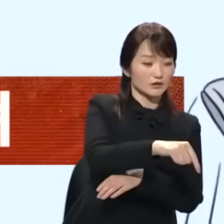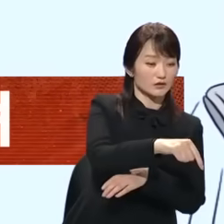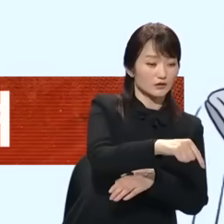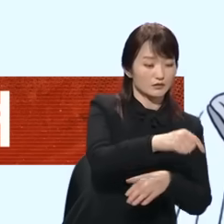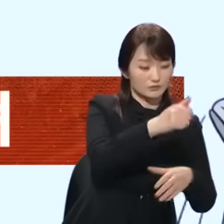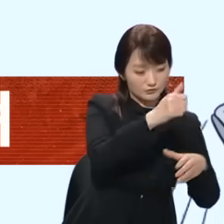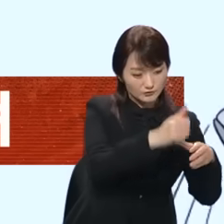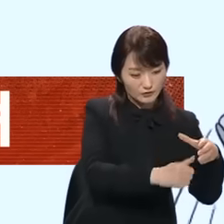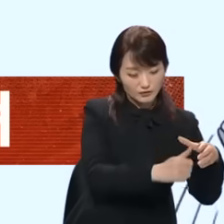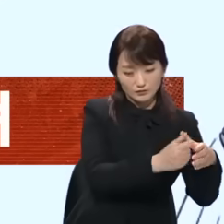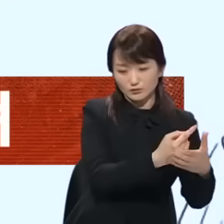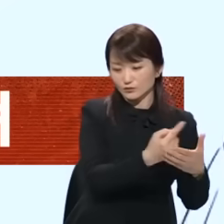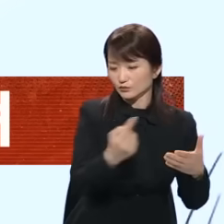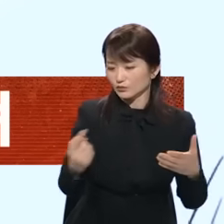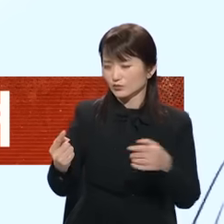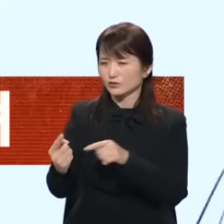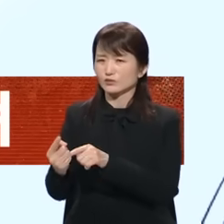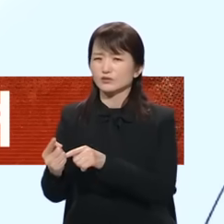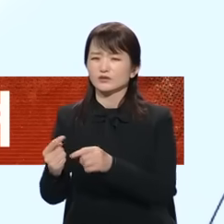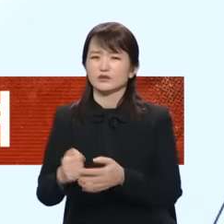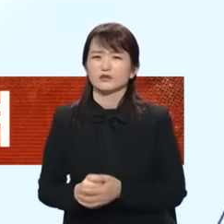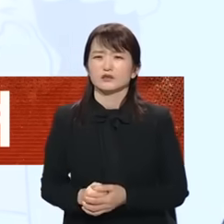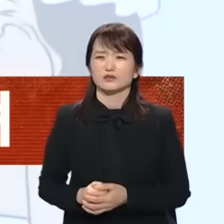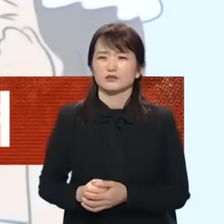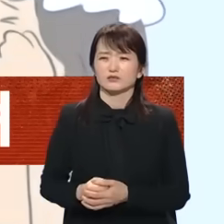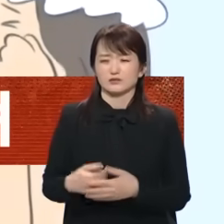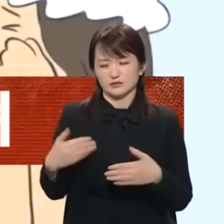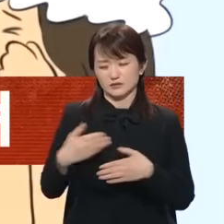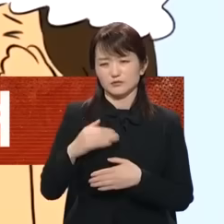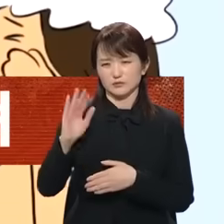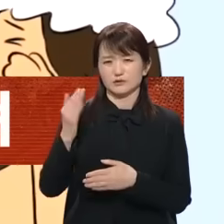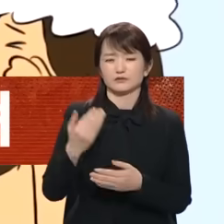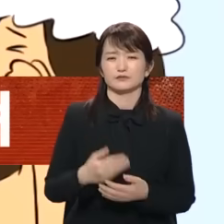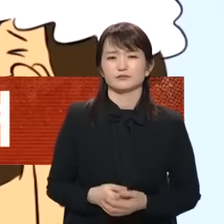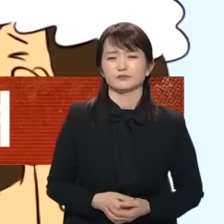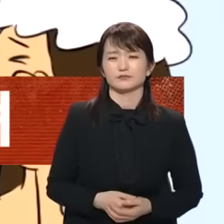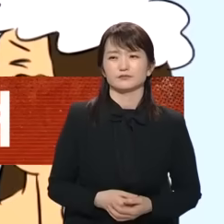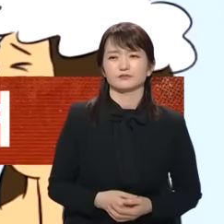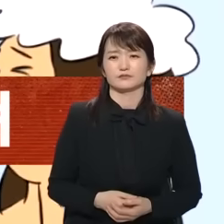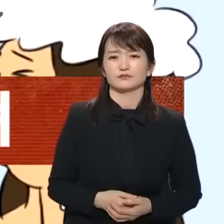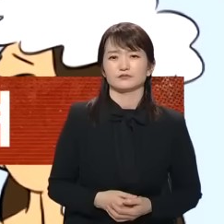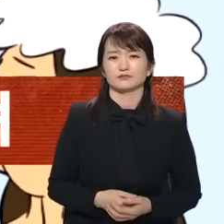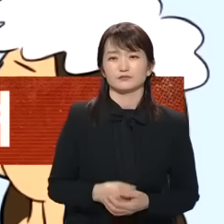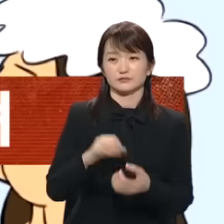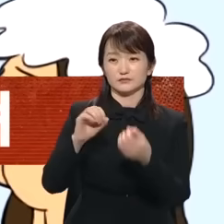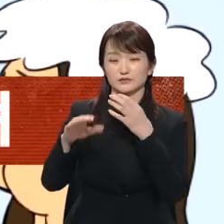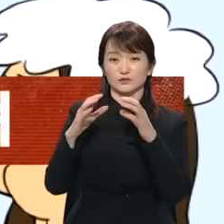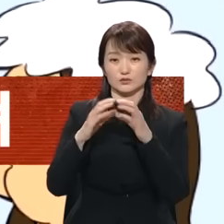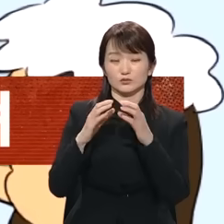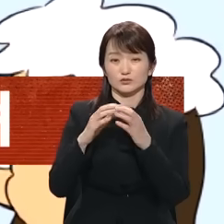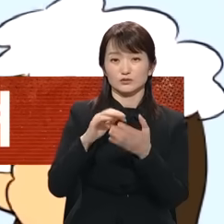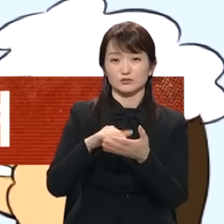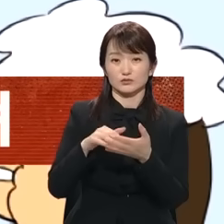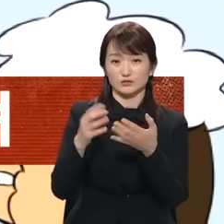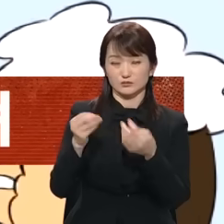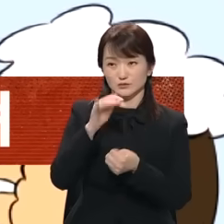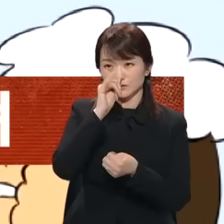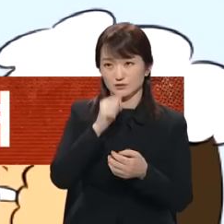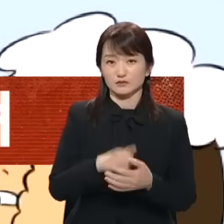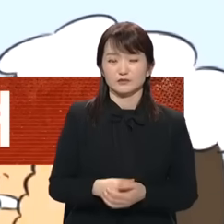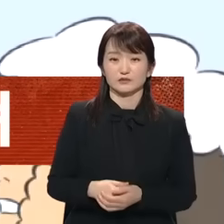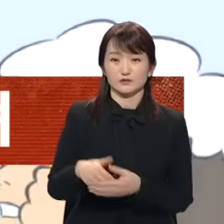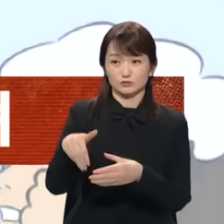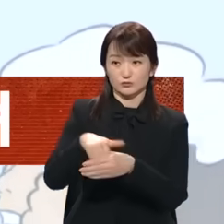저거는 저희가 무슨 논할 필요도 없는 정도의 수준이라고 봅니다 근데 제가 채팅창을 보니까 동그라미가 되게 많던데요네 이게 문화라는 그런